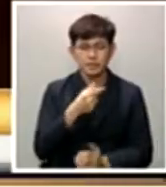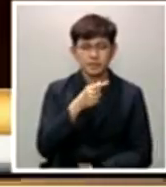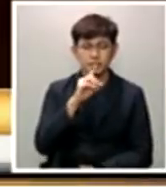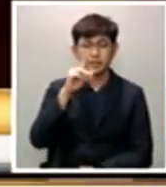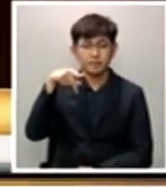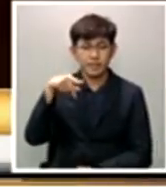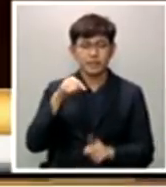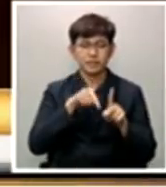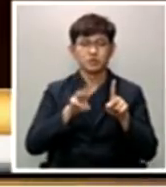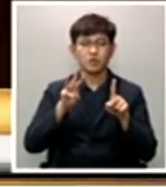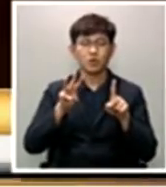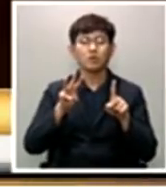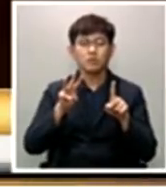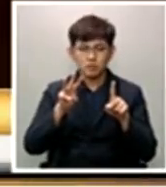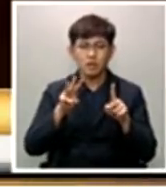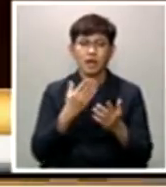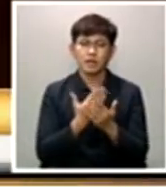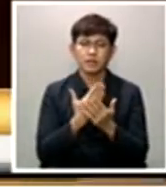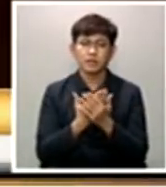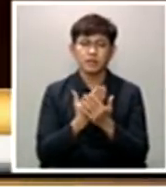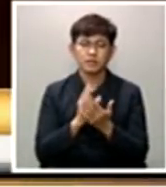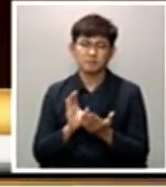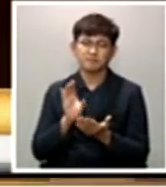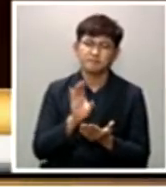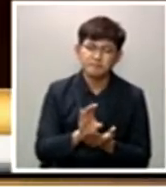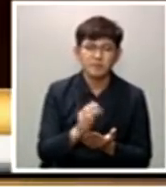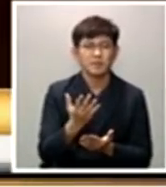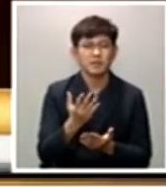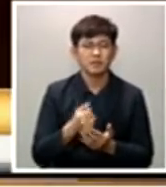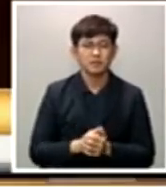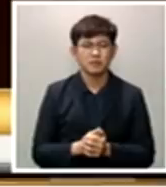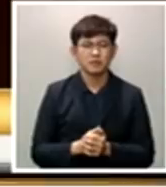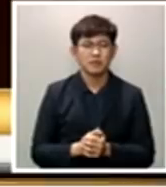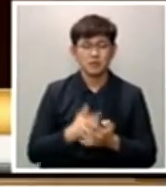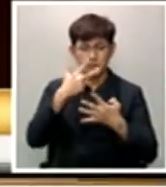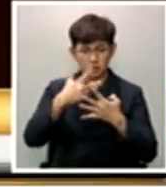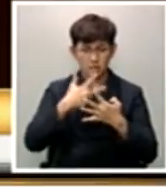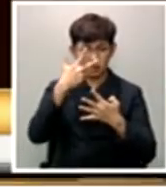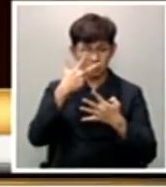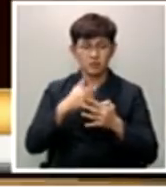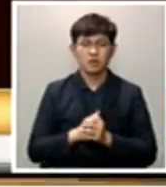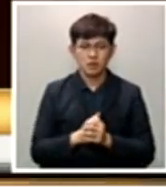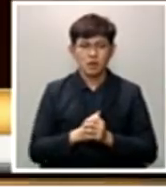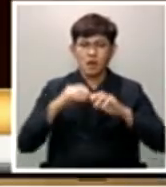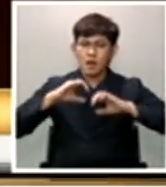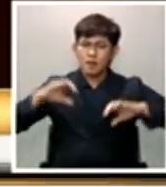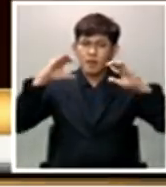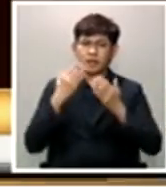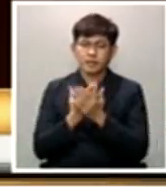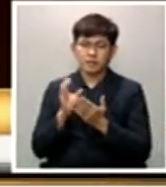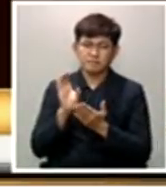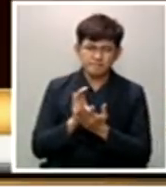1.6เพราะว่าเงินรัฐไม่ลงไตรมาส 1เงินรัฐก็ยังลงไม่